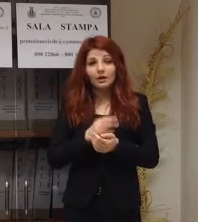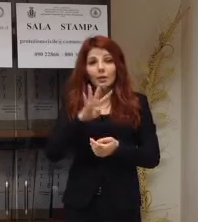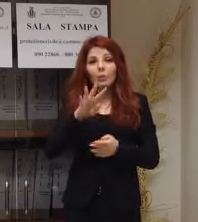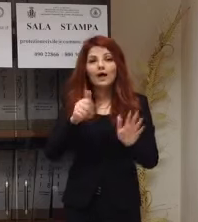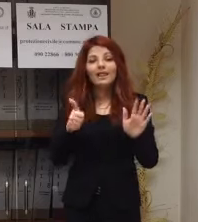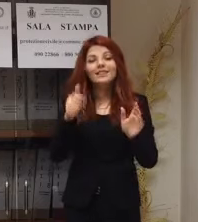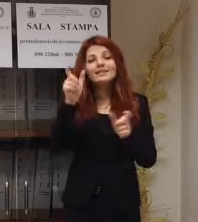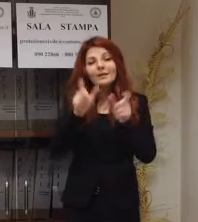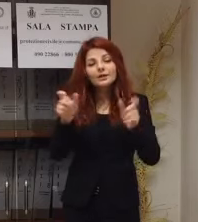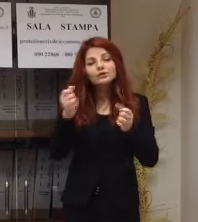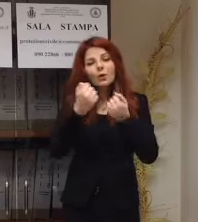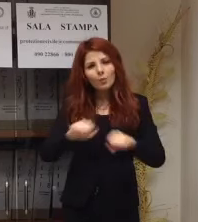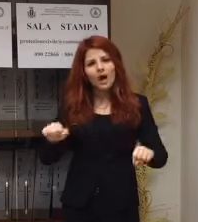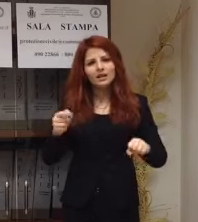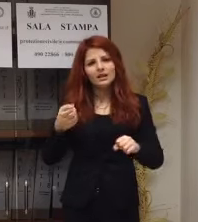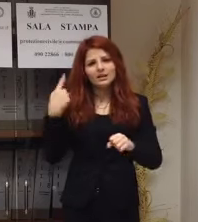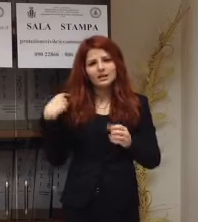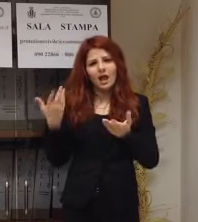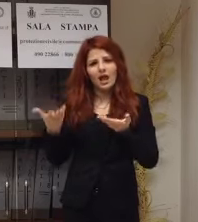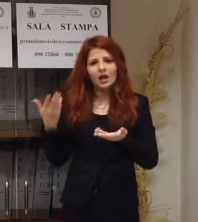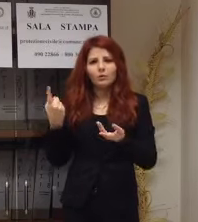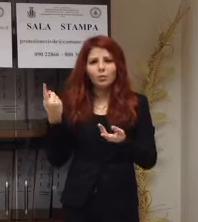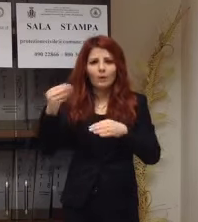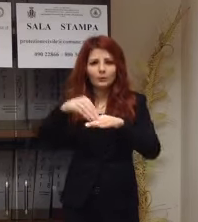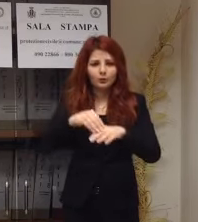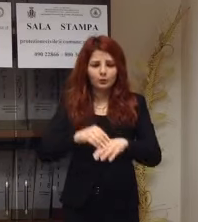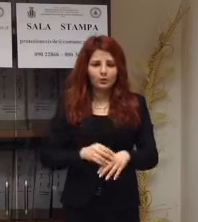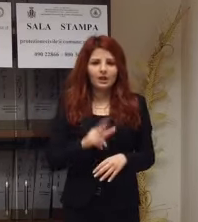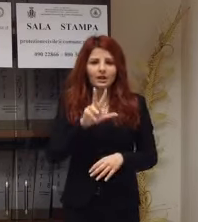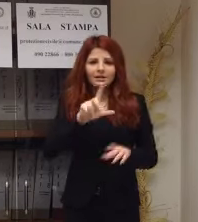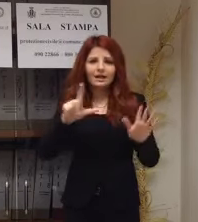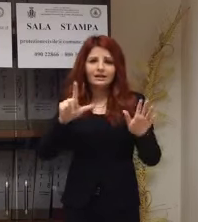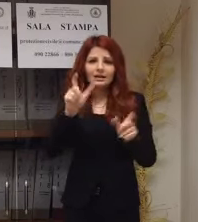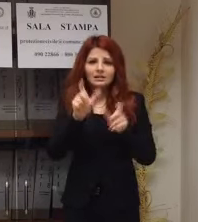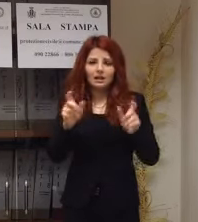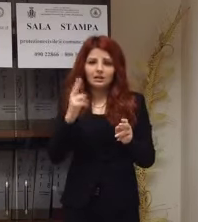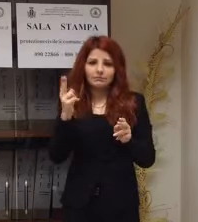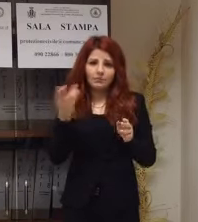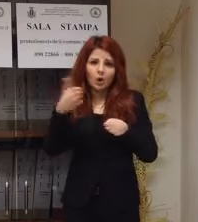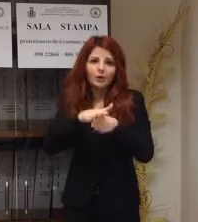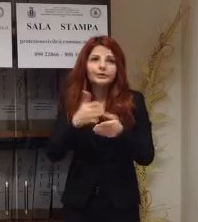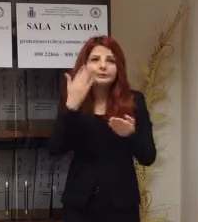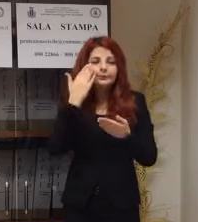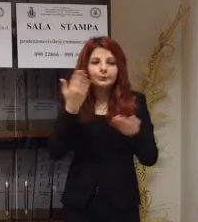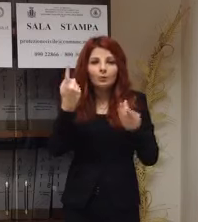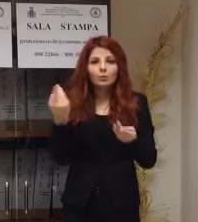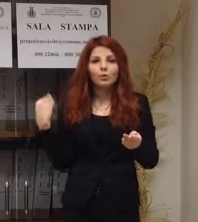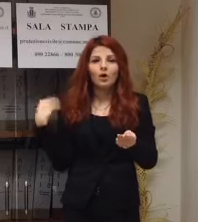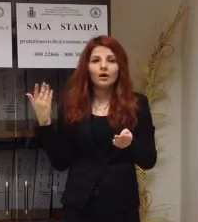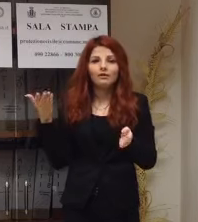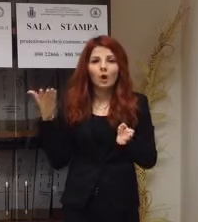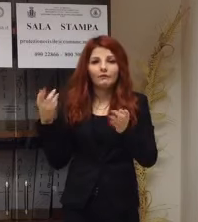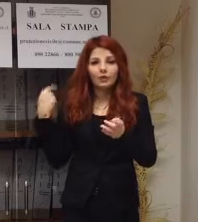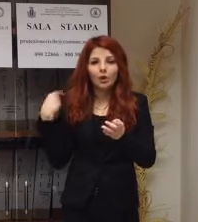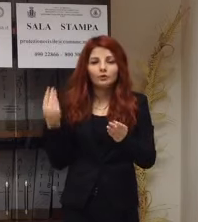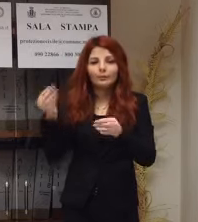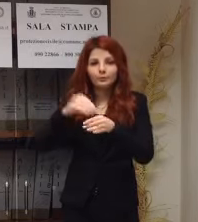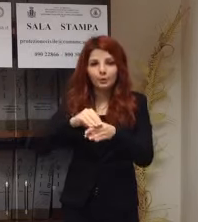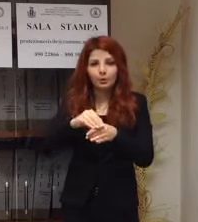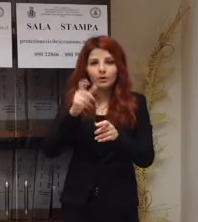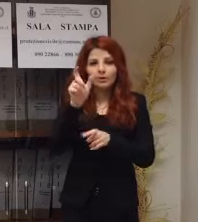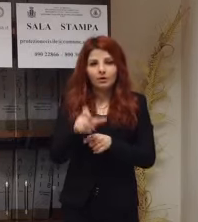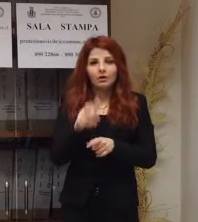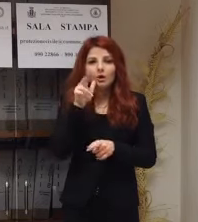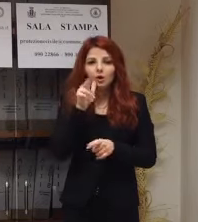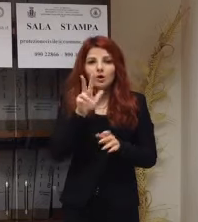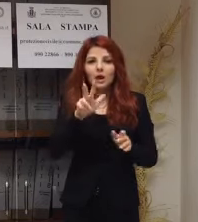guariti, uno in più di ieri, e 37 i deceduti, purtroppo uno in più di ieri, una 89enne è deceduta al Policlinico